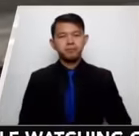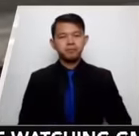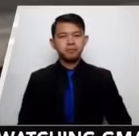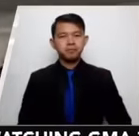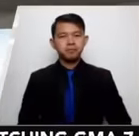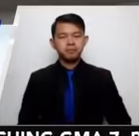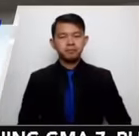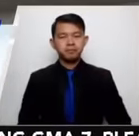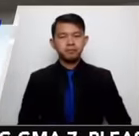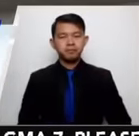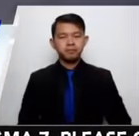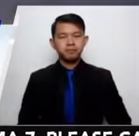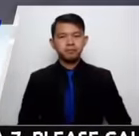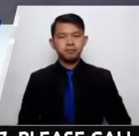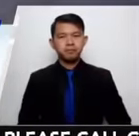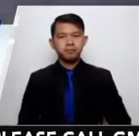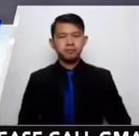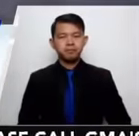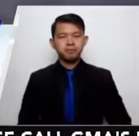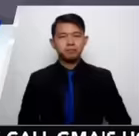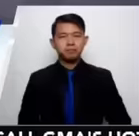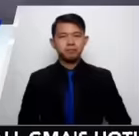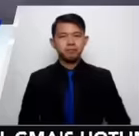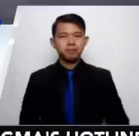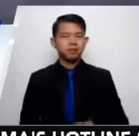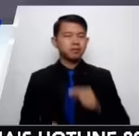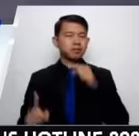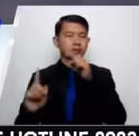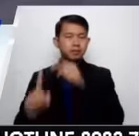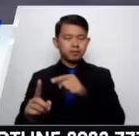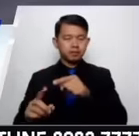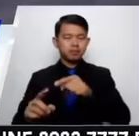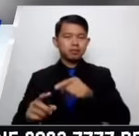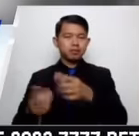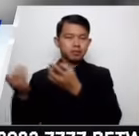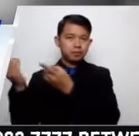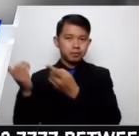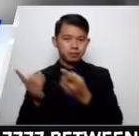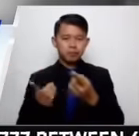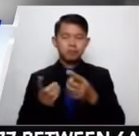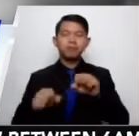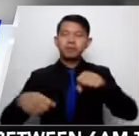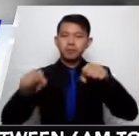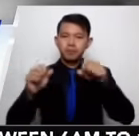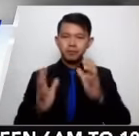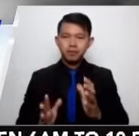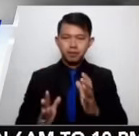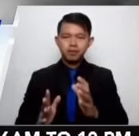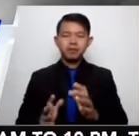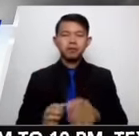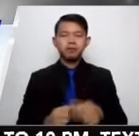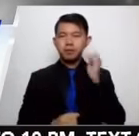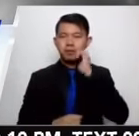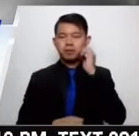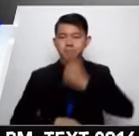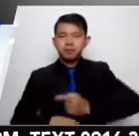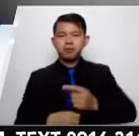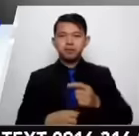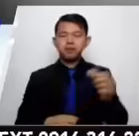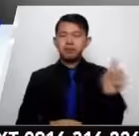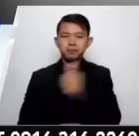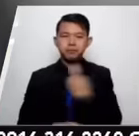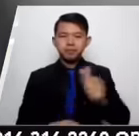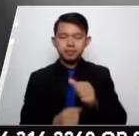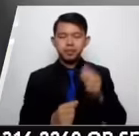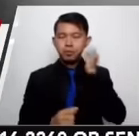Bilang delivery rider, hindi bababa sa 8 oras ang trabaho ni Conrado kada araw. Sa bawat biyahe, partner niya ang kanyang half-face helmet. Sa